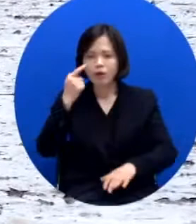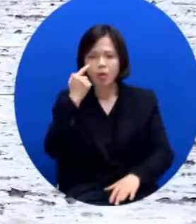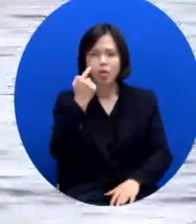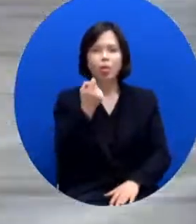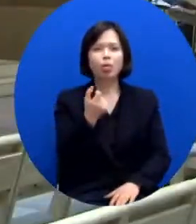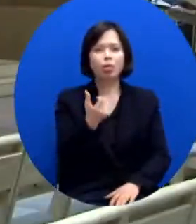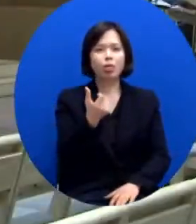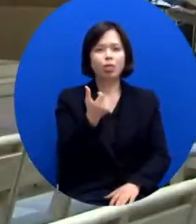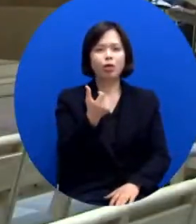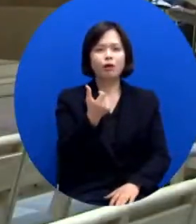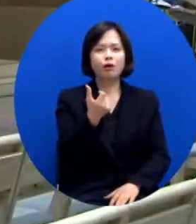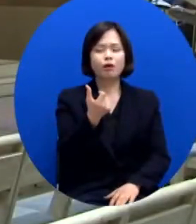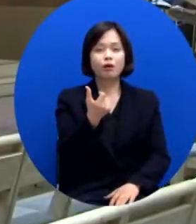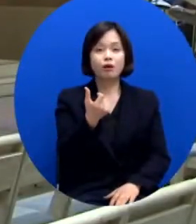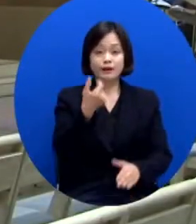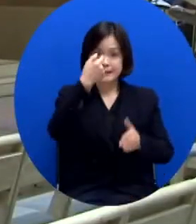상황.